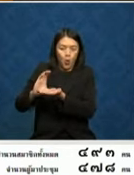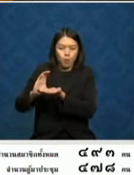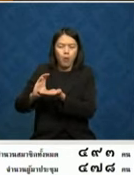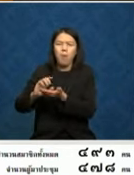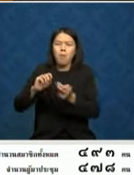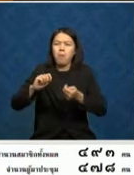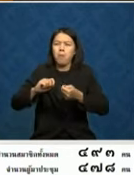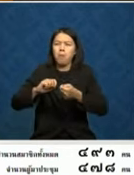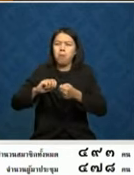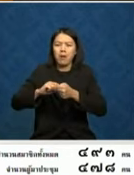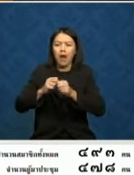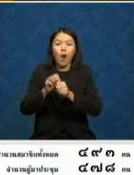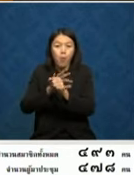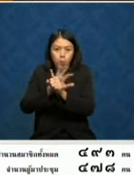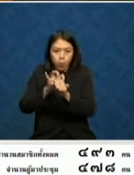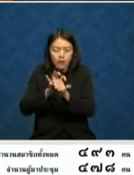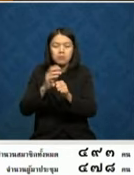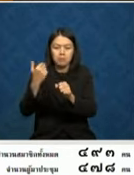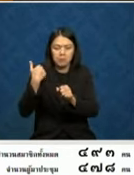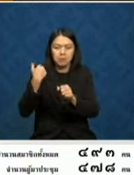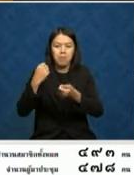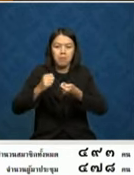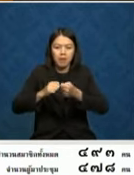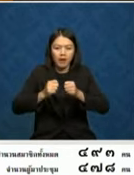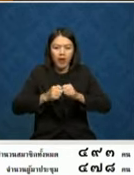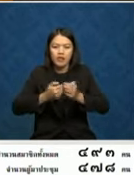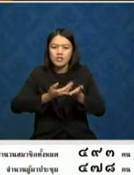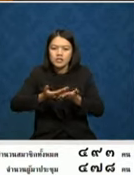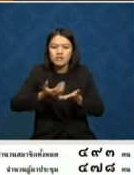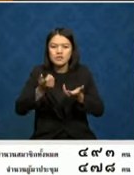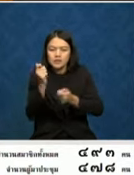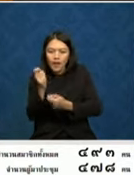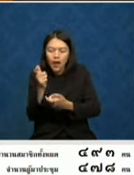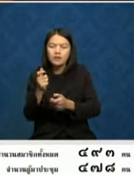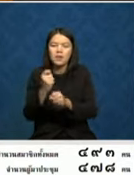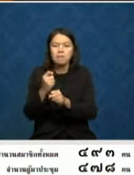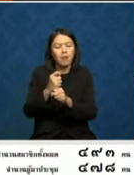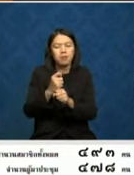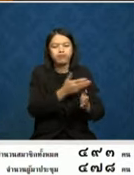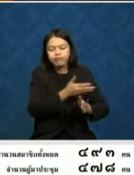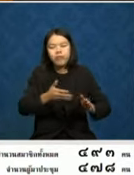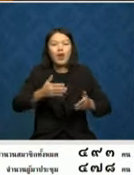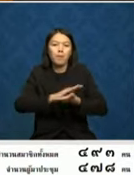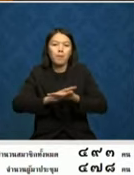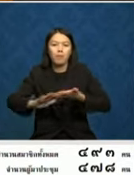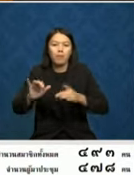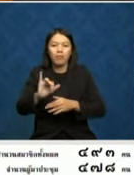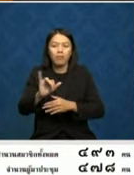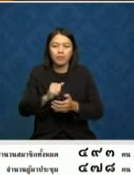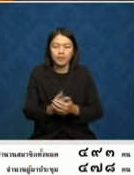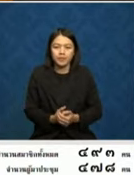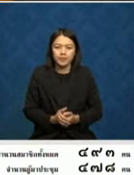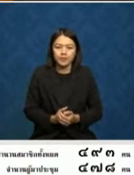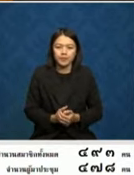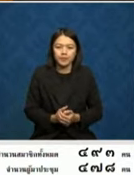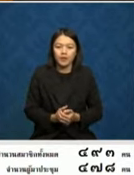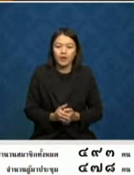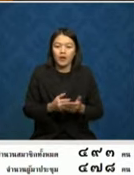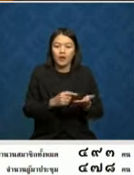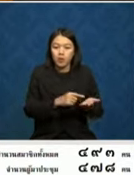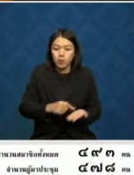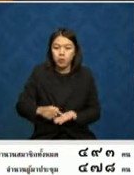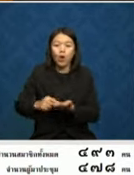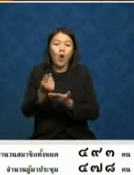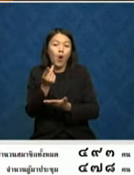ควิดประกอบเข้ามานะครับทำให้การจัดซื้อจัดจ้างเนี่ยไม่ประสบความสำเร็จนะครับมีการนำเข้าสู่คณะรัฐมนต